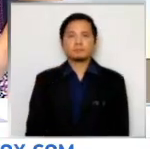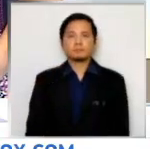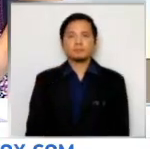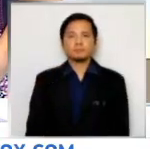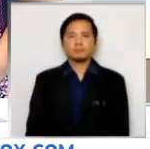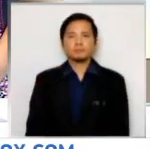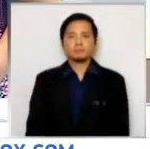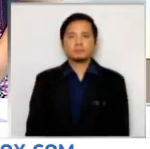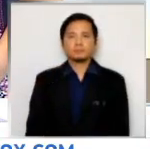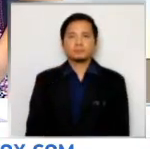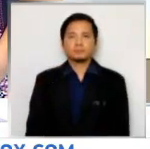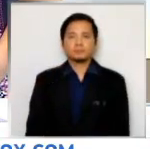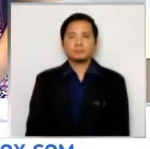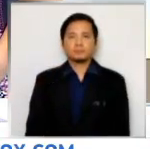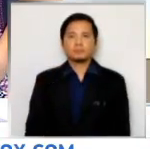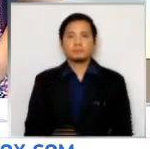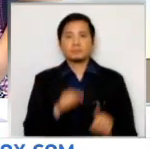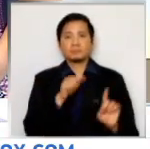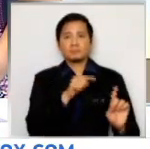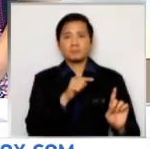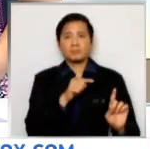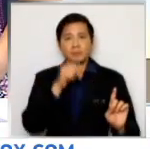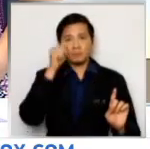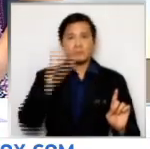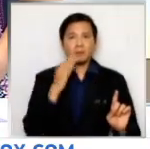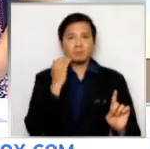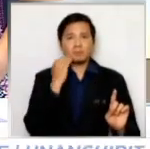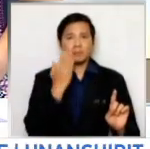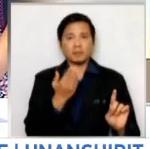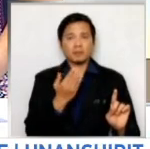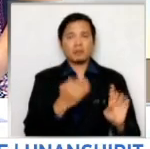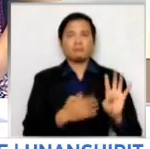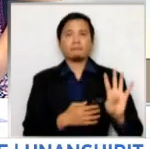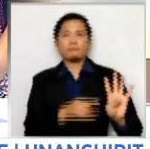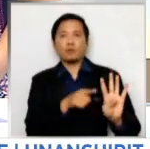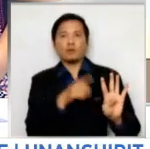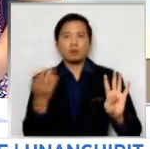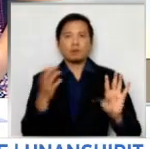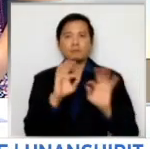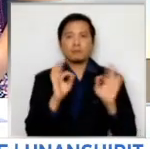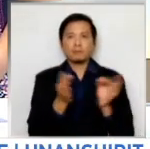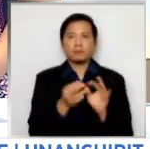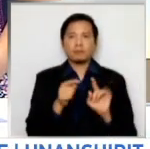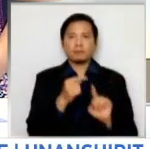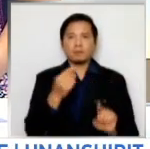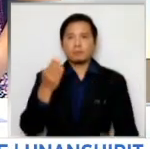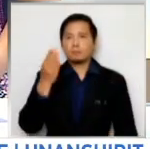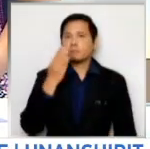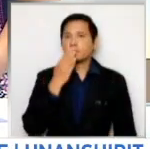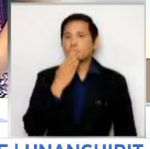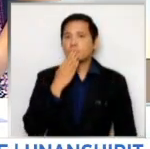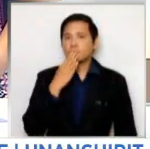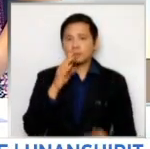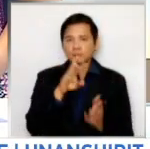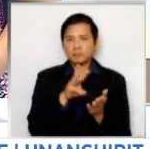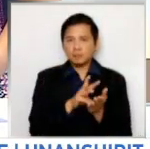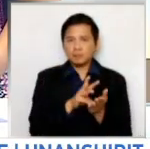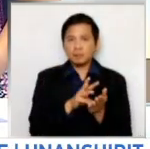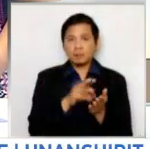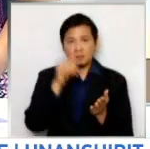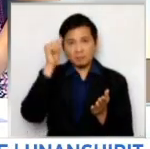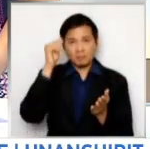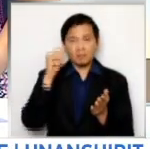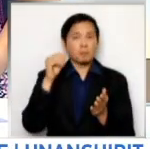Natagpo ang patay sa kanilang bahay ang apat na magkakaanak sa Bacolod City. Patay rin ang isang bata na aksidenteng mabaril sa dibdib ng